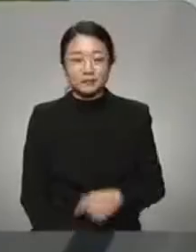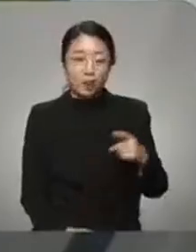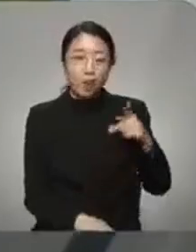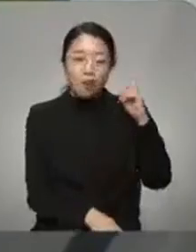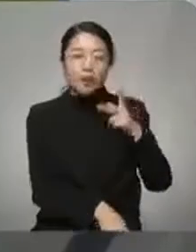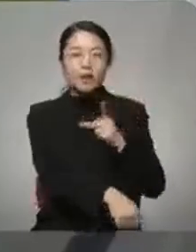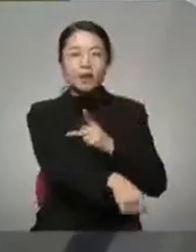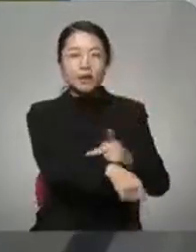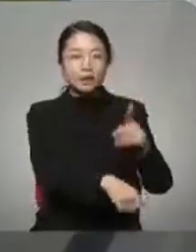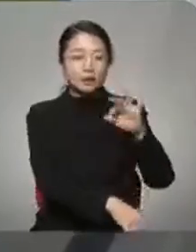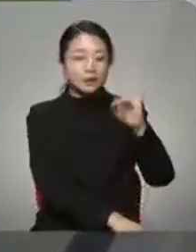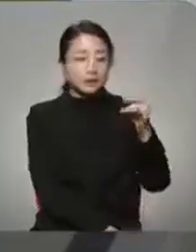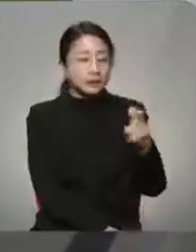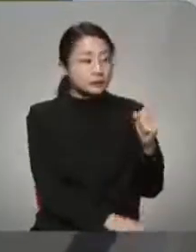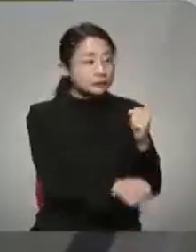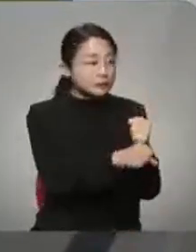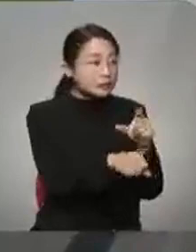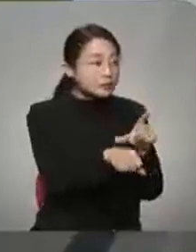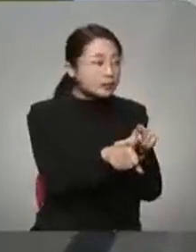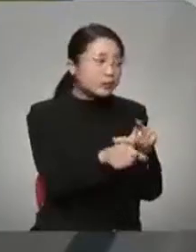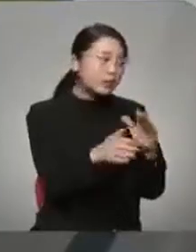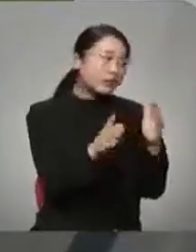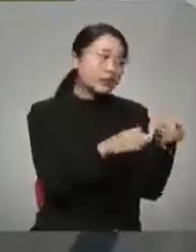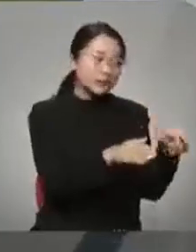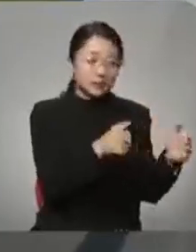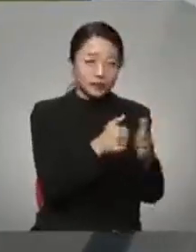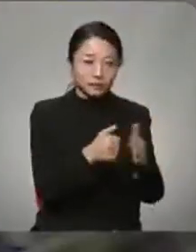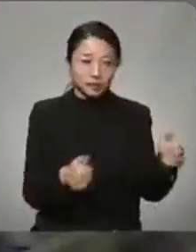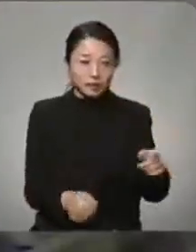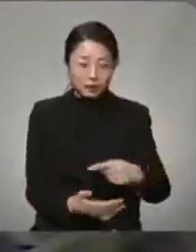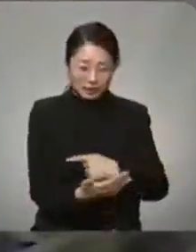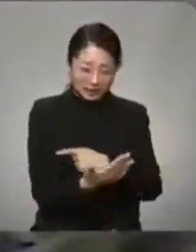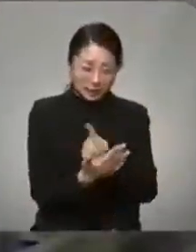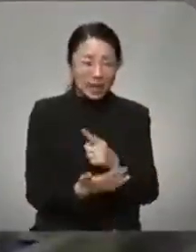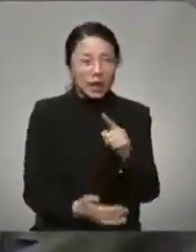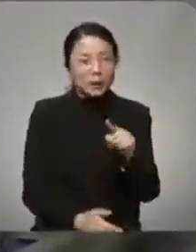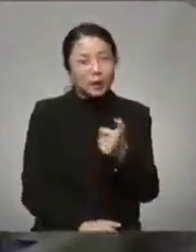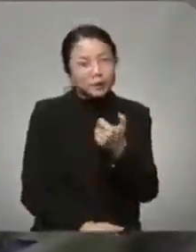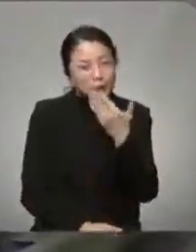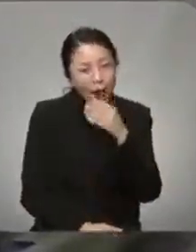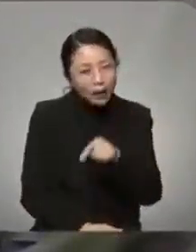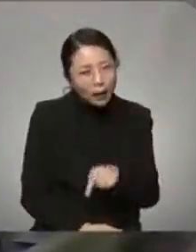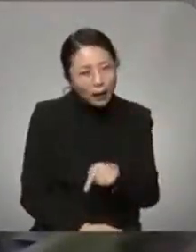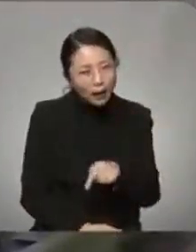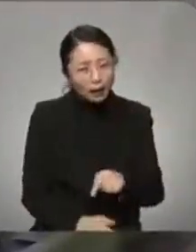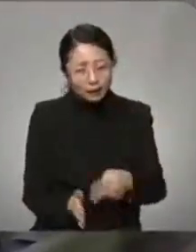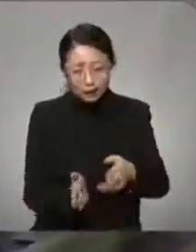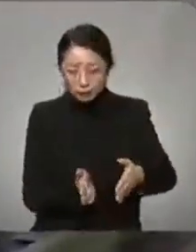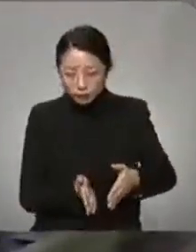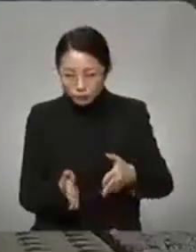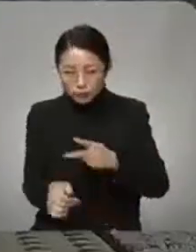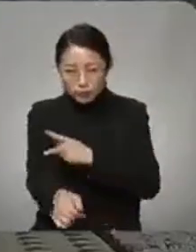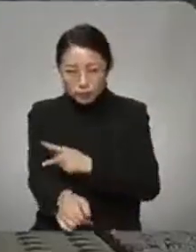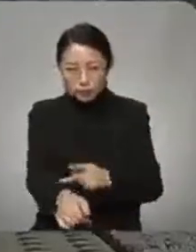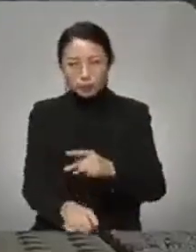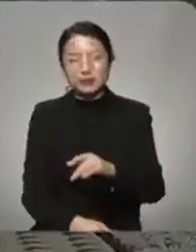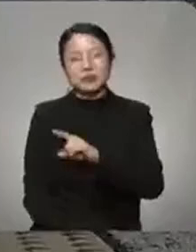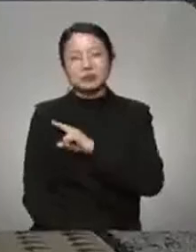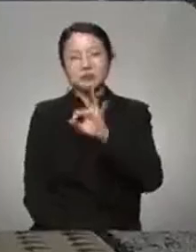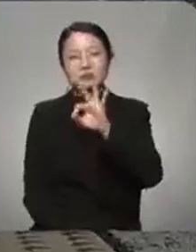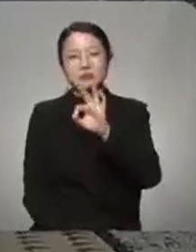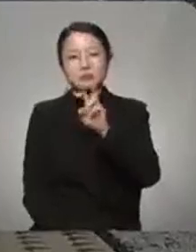KT 이음 열차 제작이 지연되면서 최대 시속 150km 수준의 열차가 우선 투입되기